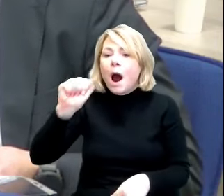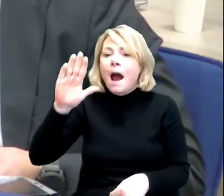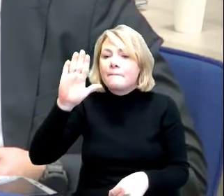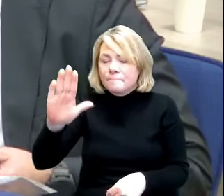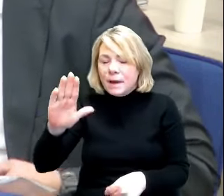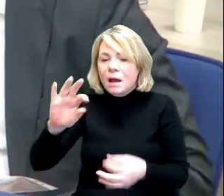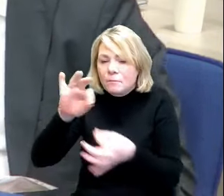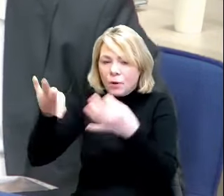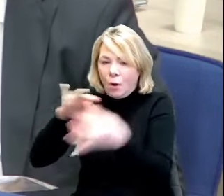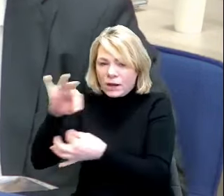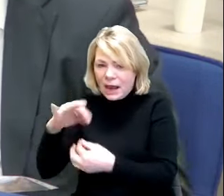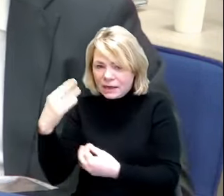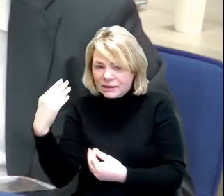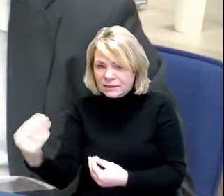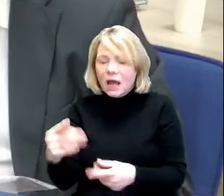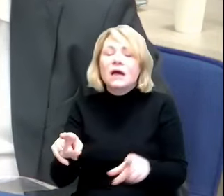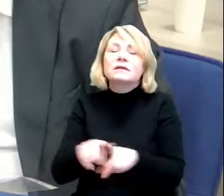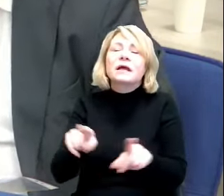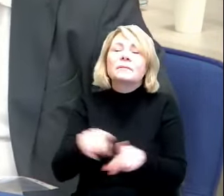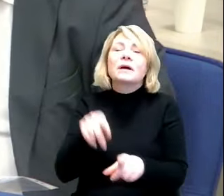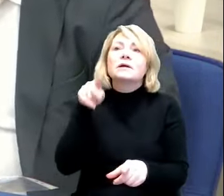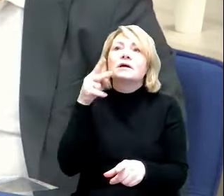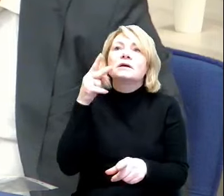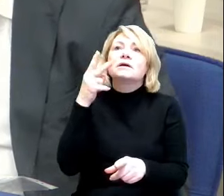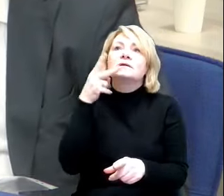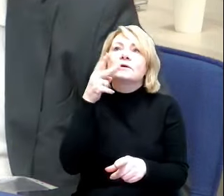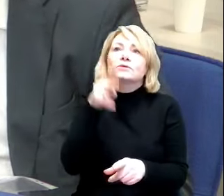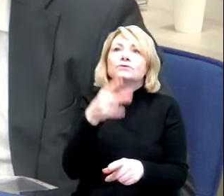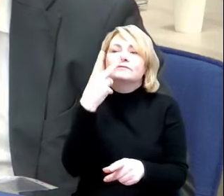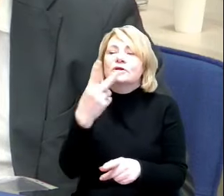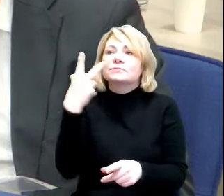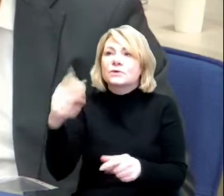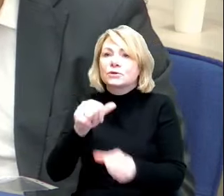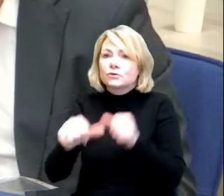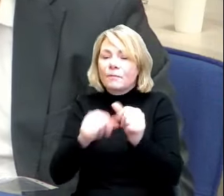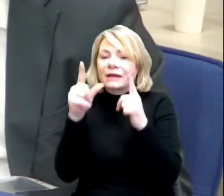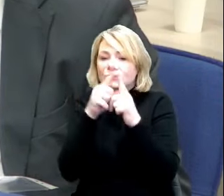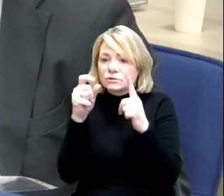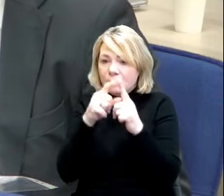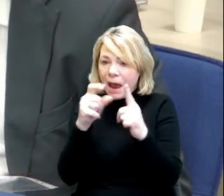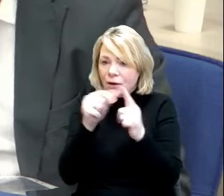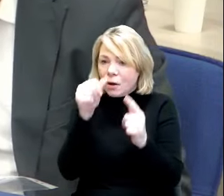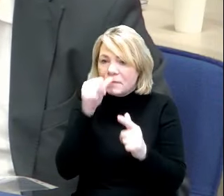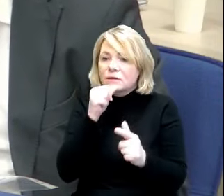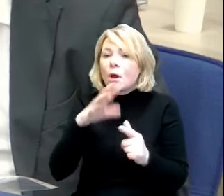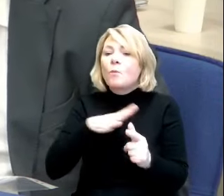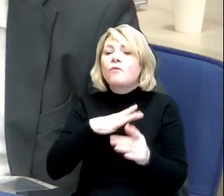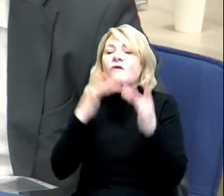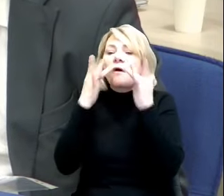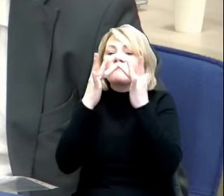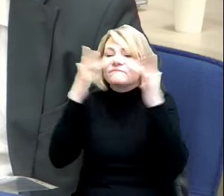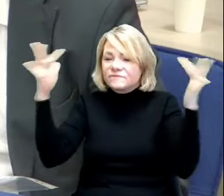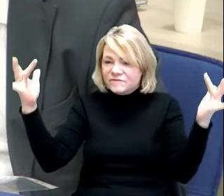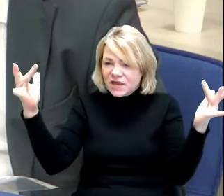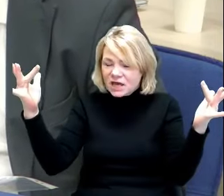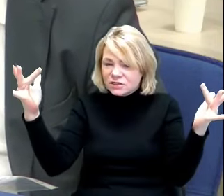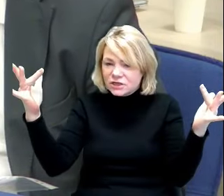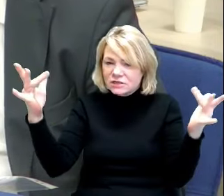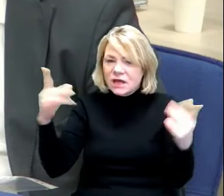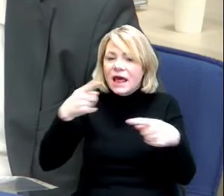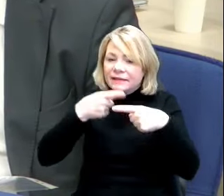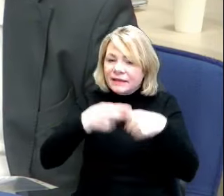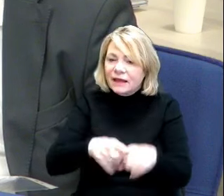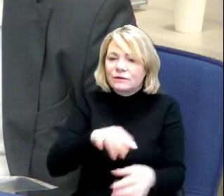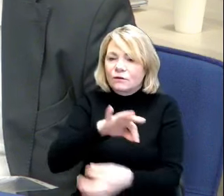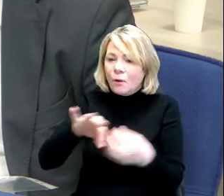ir 23 metų spalio mėnesį įvyko viešas techninio projekto projektinių sprendinių pristatymas aišku